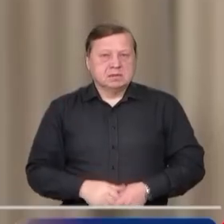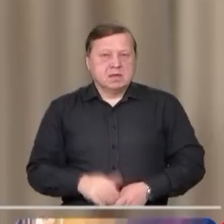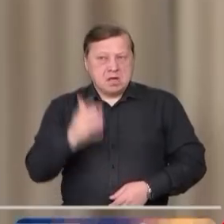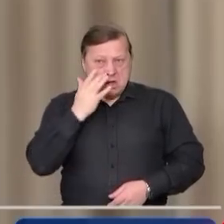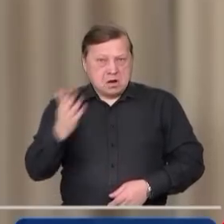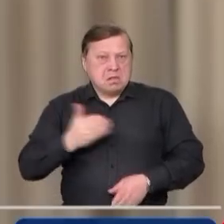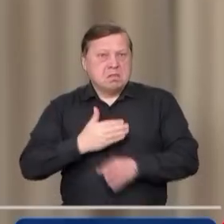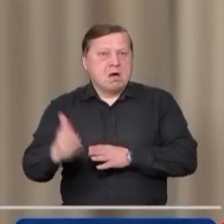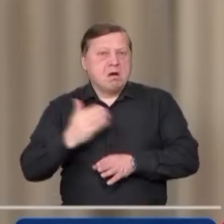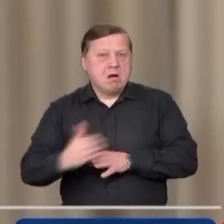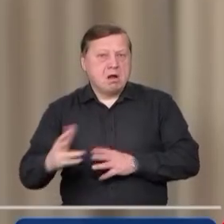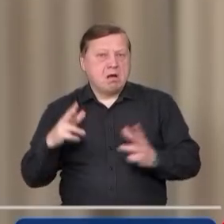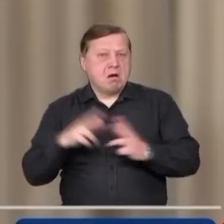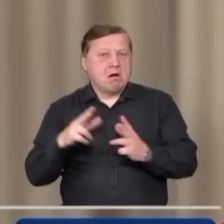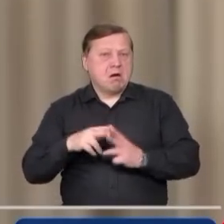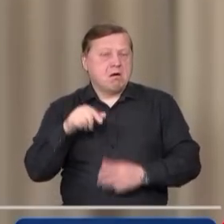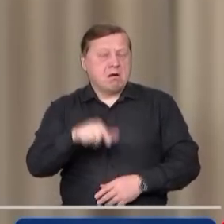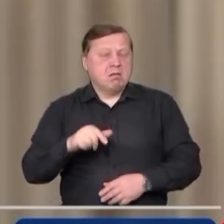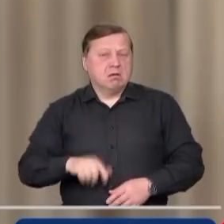Rosja kontynuuje swoje ataki na